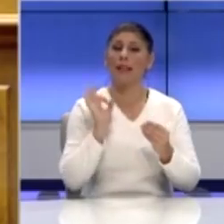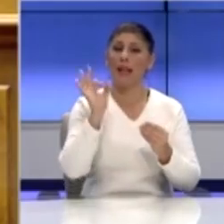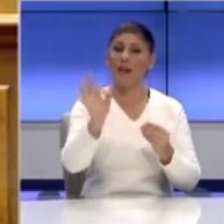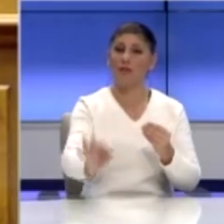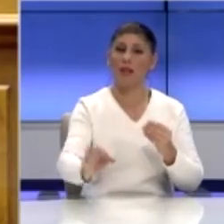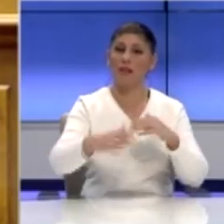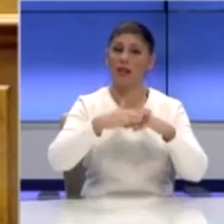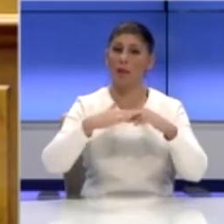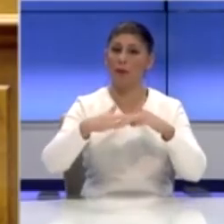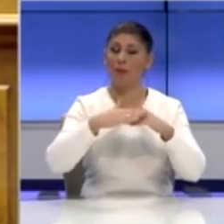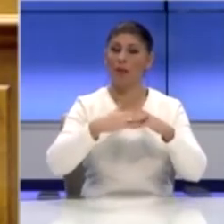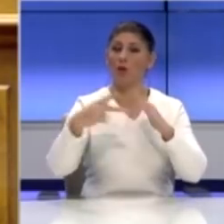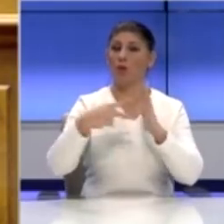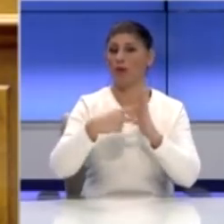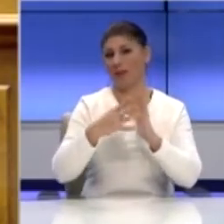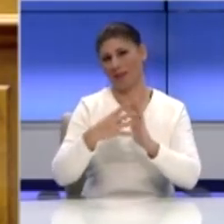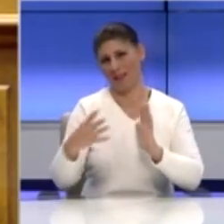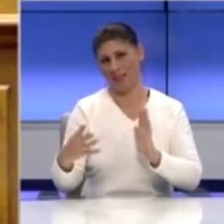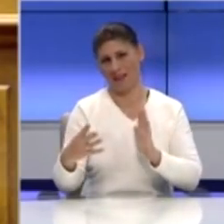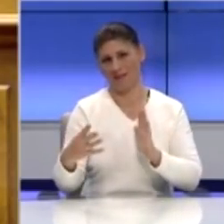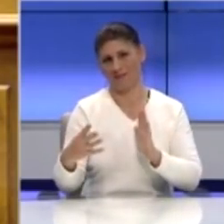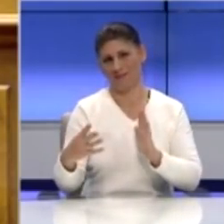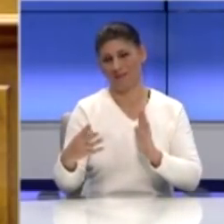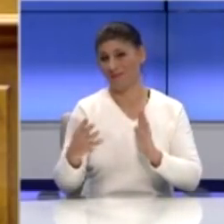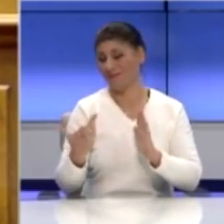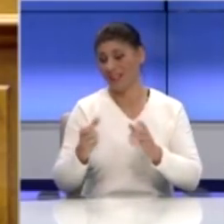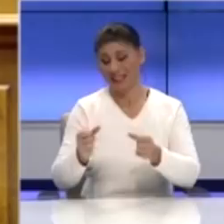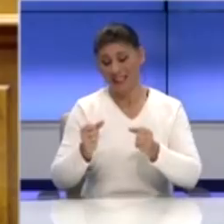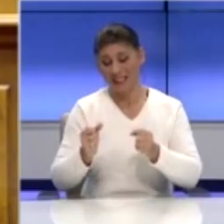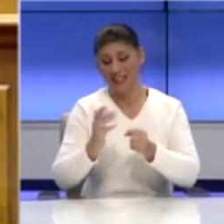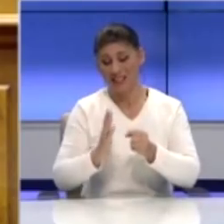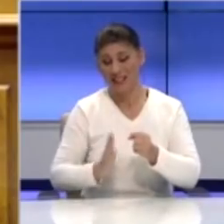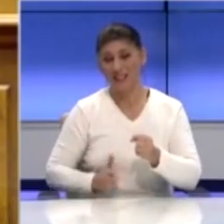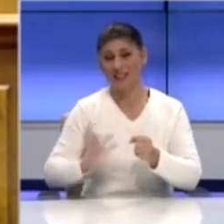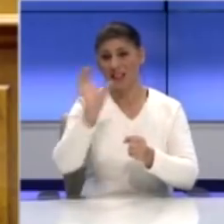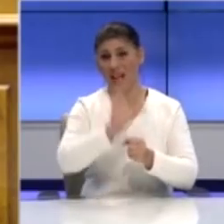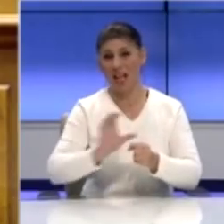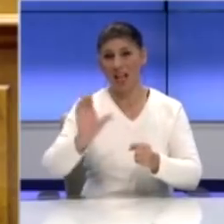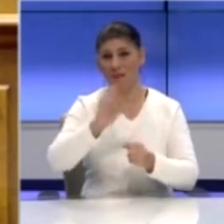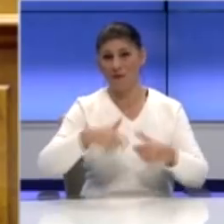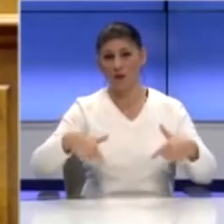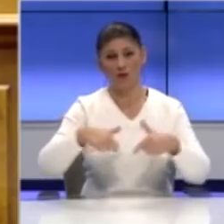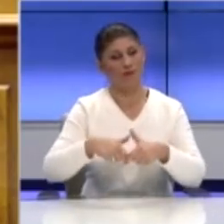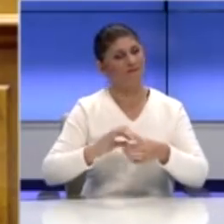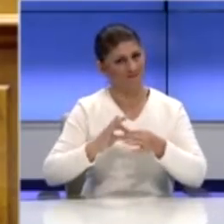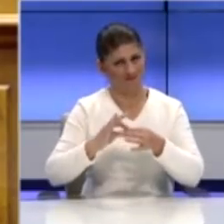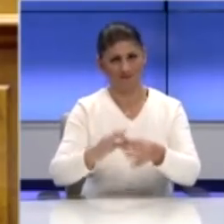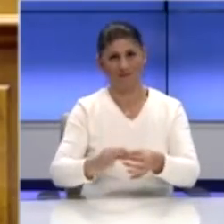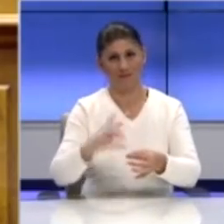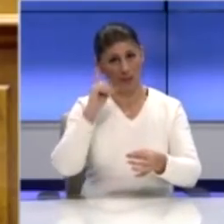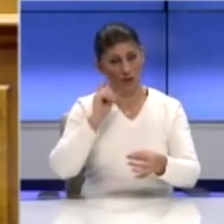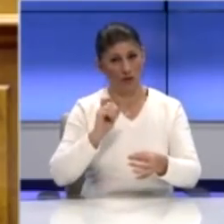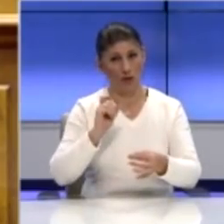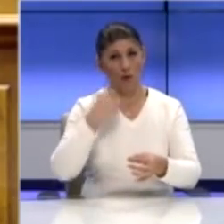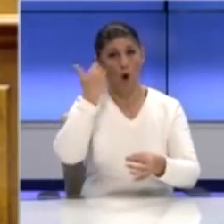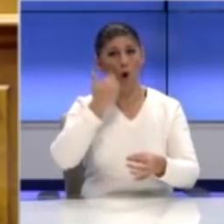φτάσει στα επίπεδα του 2019, γιατί η κρίση στην Ευρωζώνη συνεχίζεται. Είναι γνωστό ότι τα κόκκινα